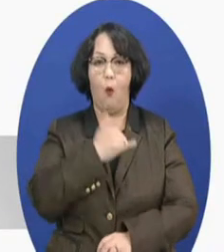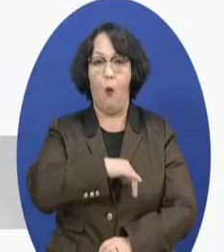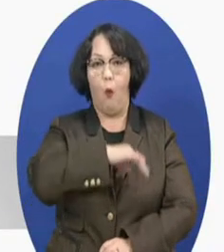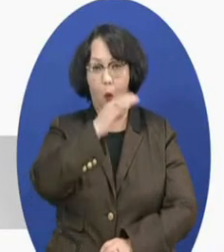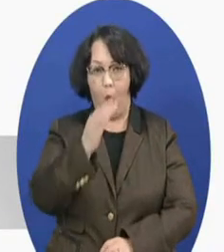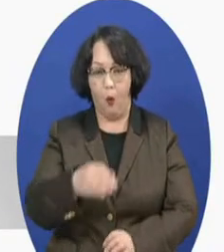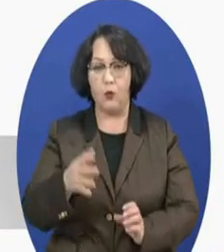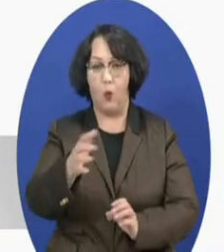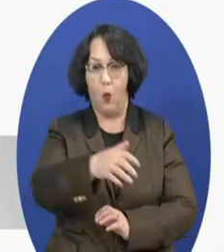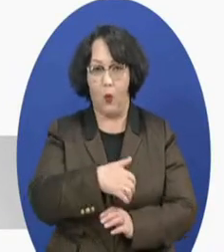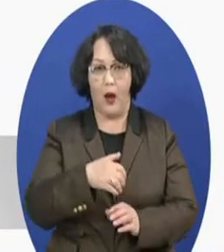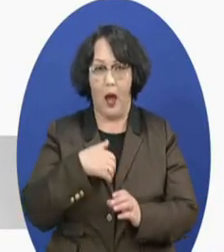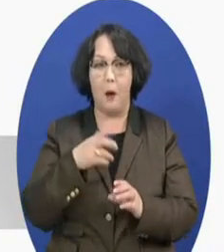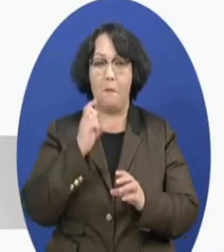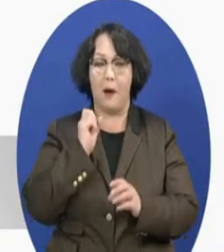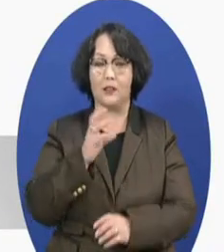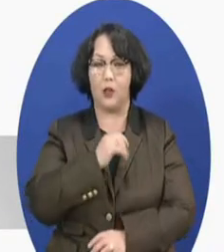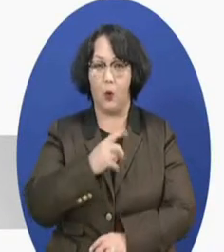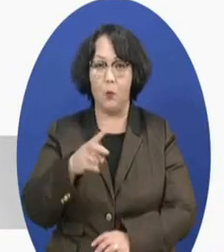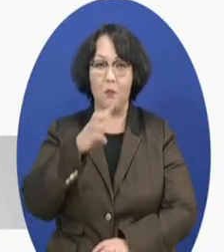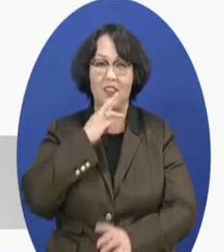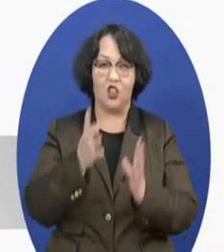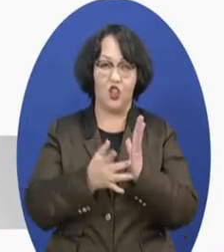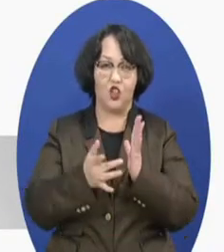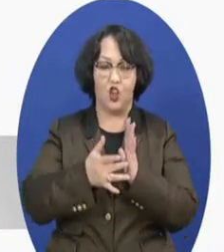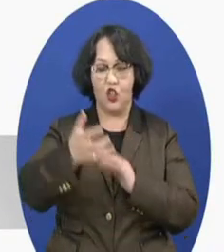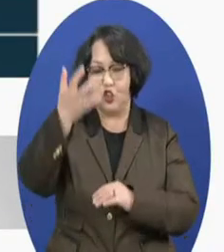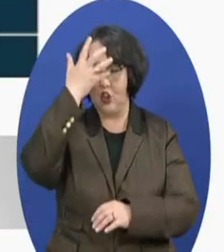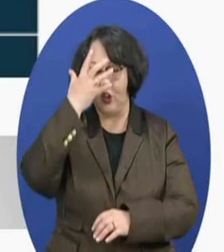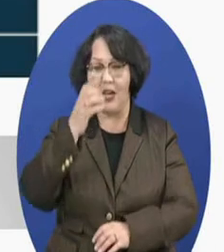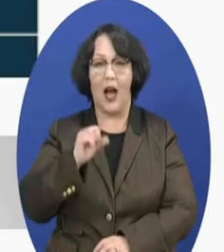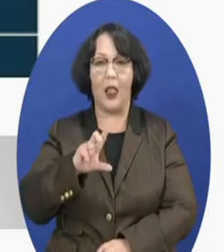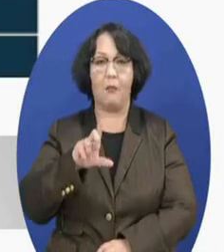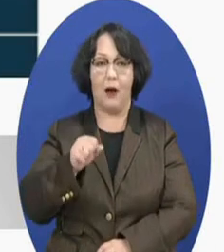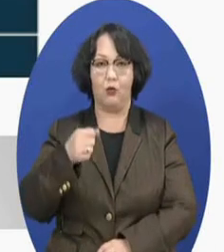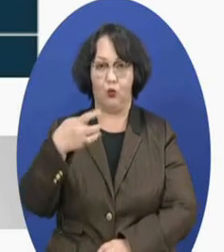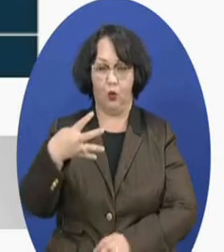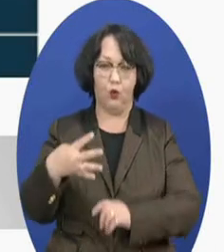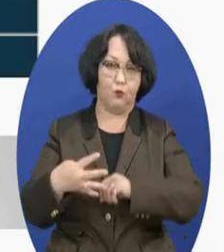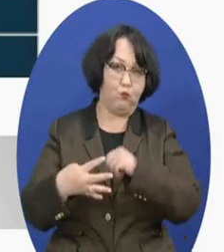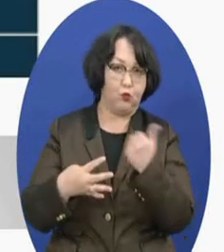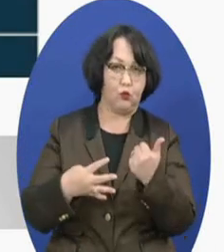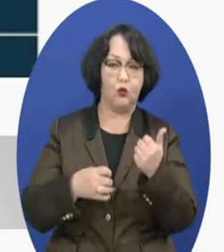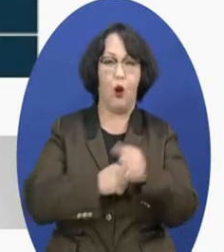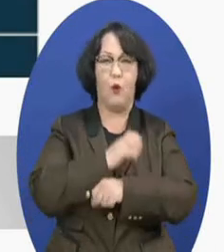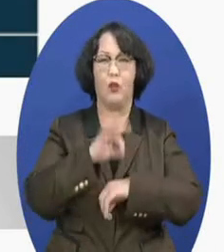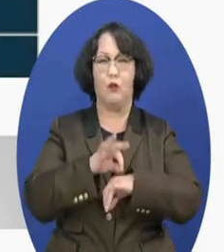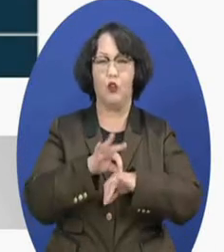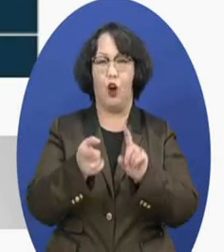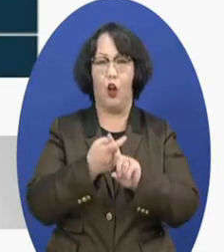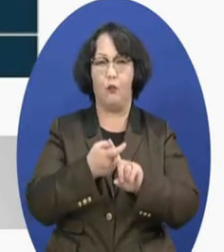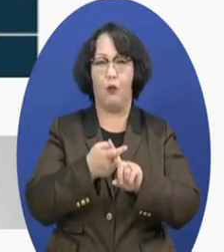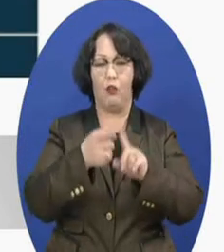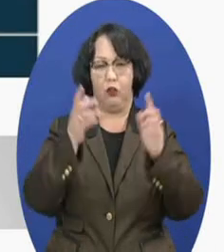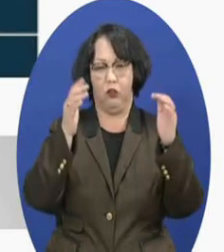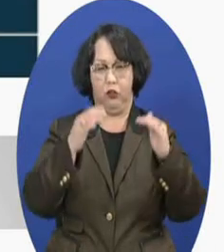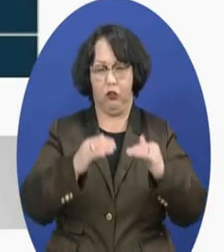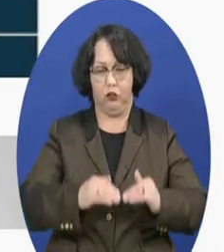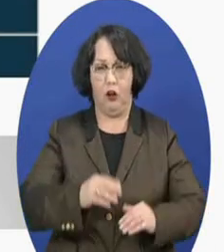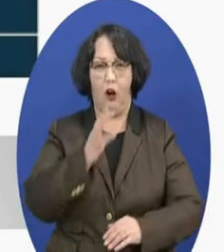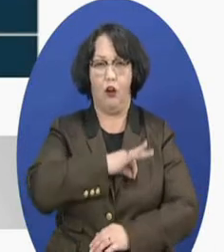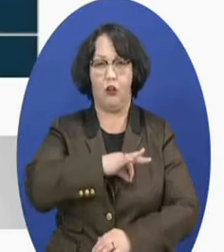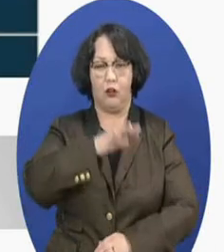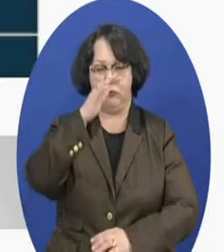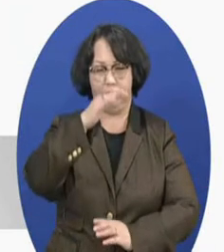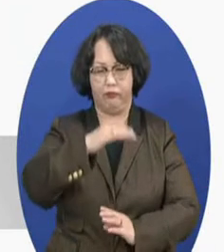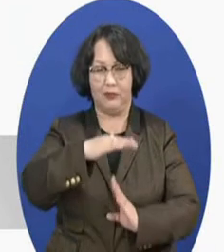банк санхүү, мэдээллийн технологи, төрийн алба гэсэн дөрвөн салбараас бусад нь ковидын хөл хорионд нэрвэгдэж, орлого нь буурч эсвэл